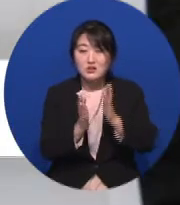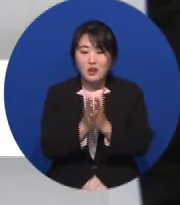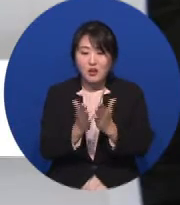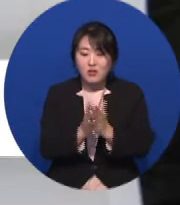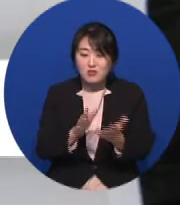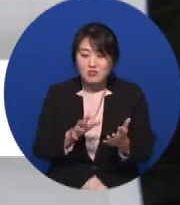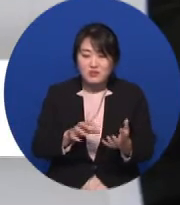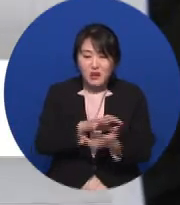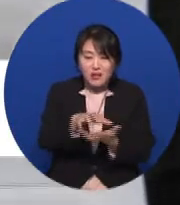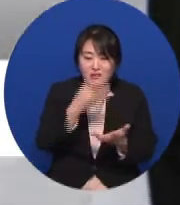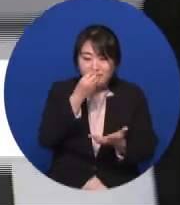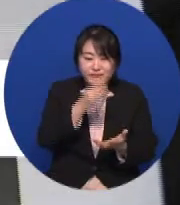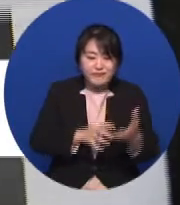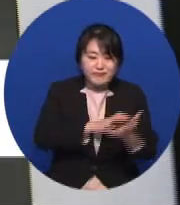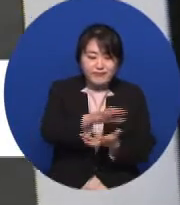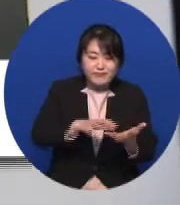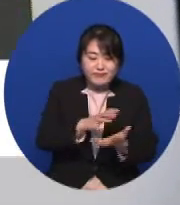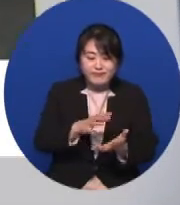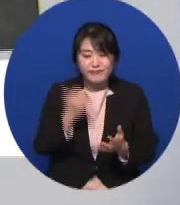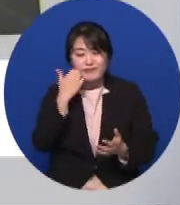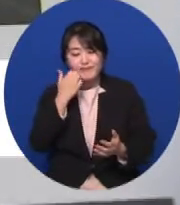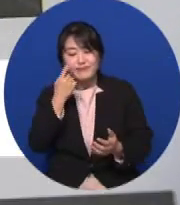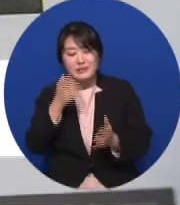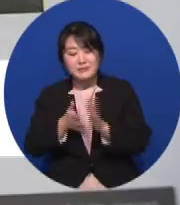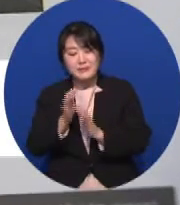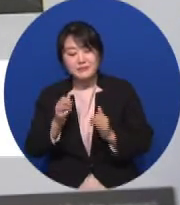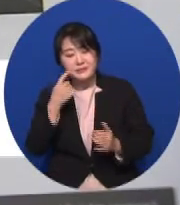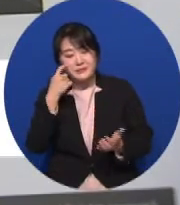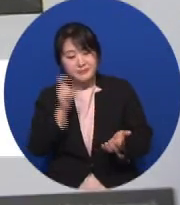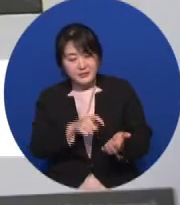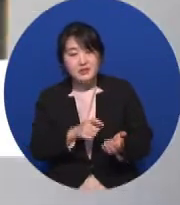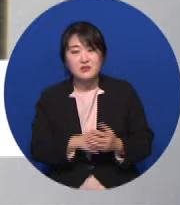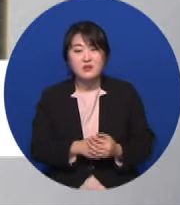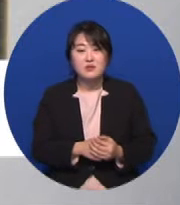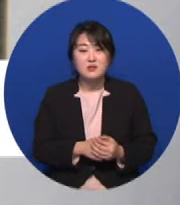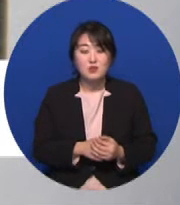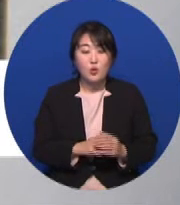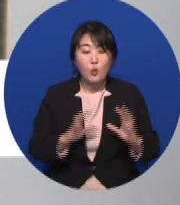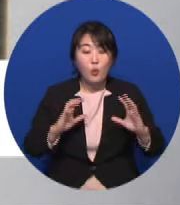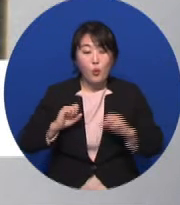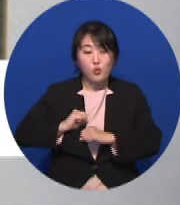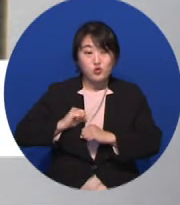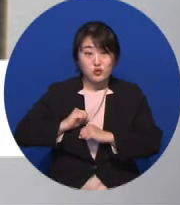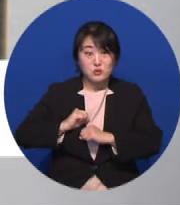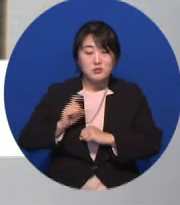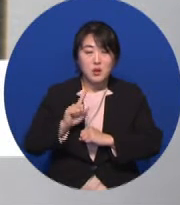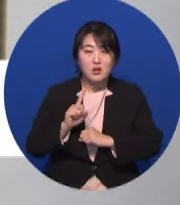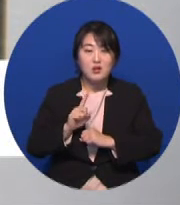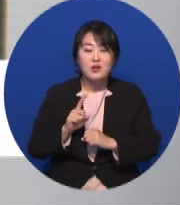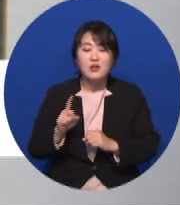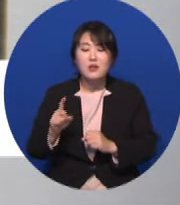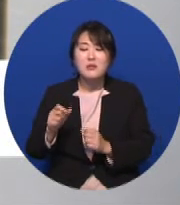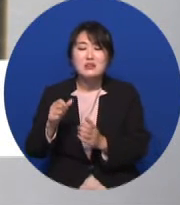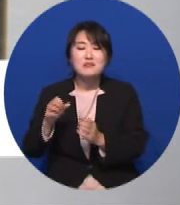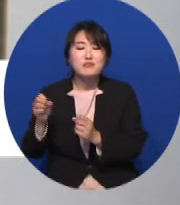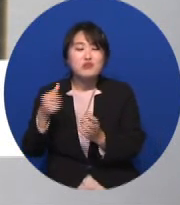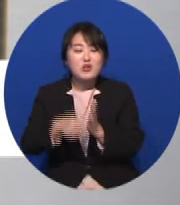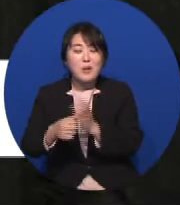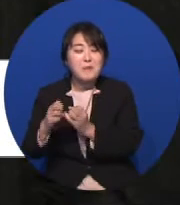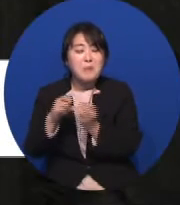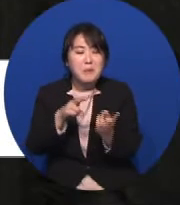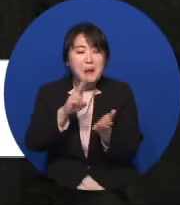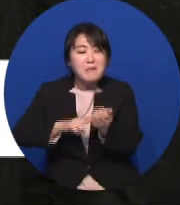뒤섞인 채 버려져 있는 것을 1시민이 발견했습니다 공문 축은 이해를 군의 장비를 납품한 업체 가 작성한